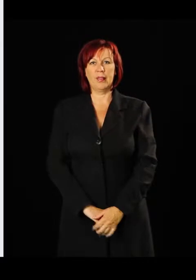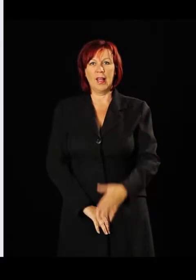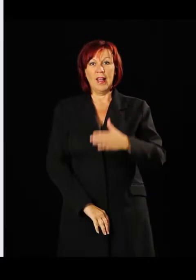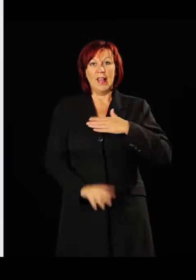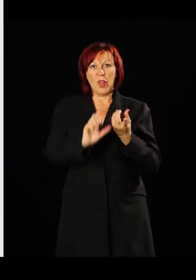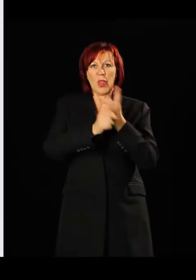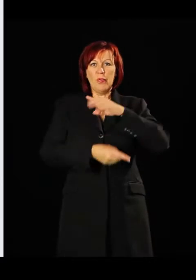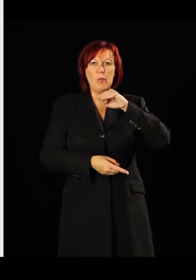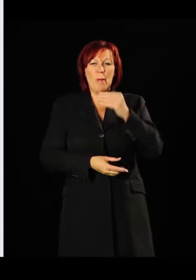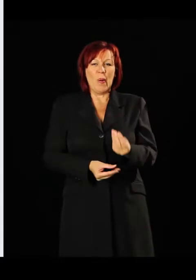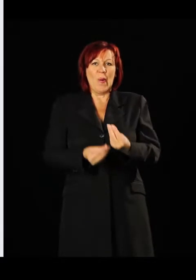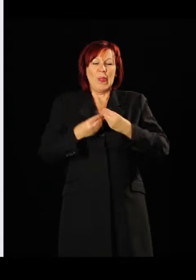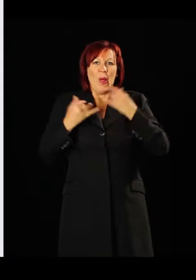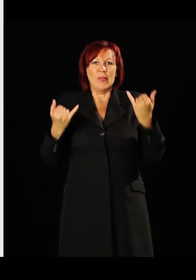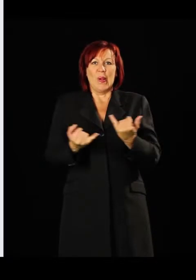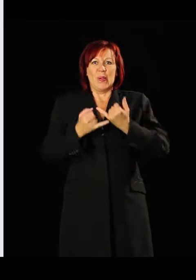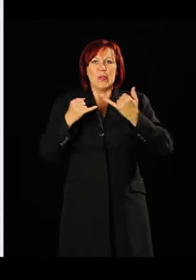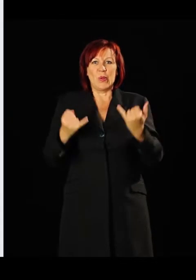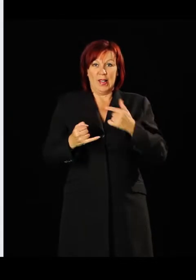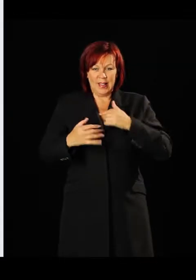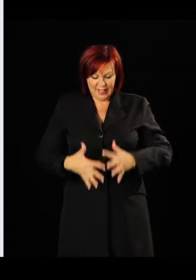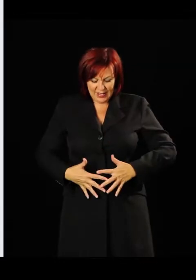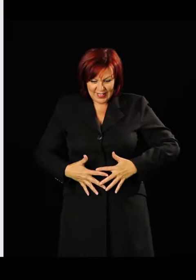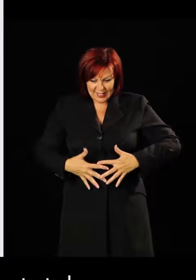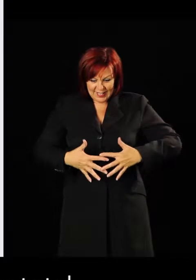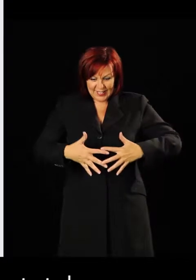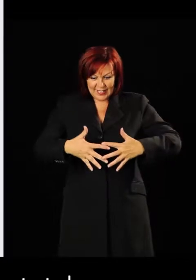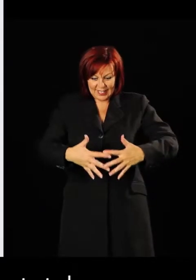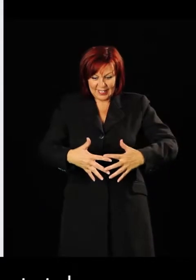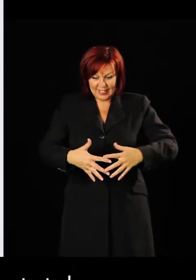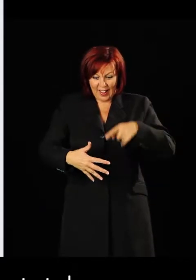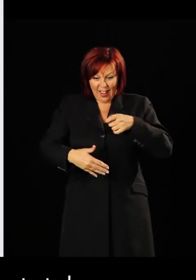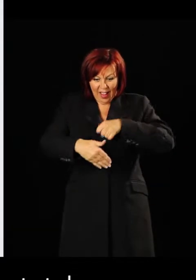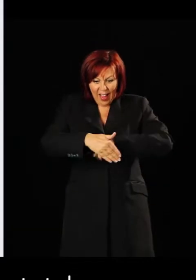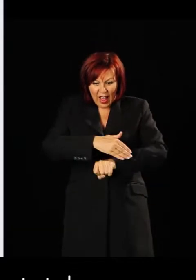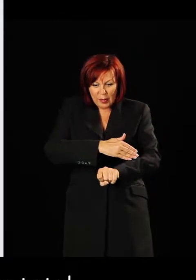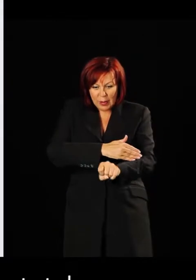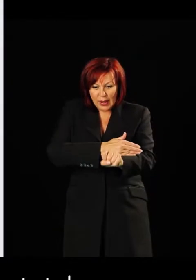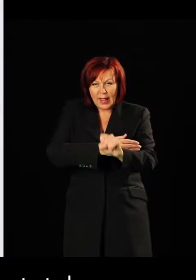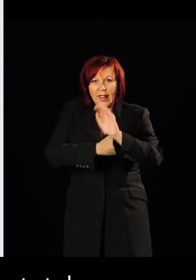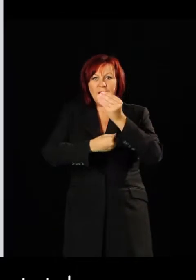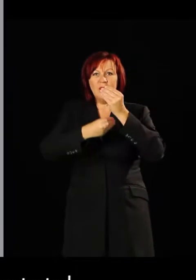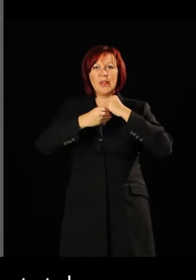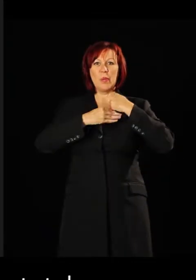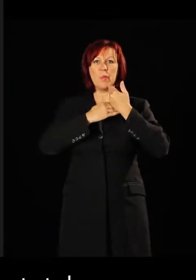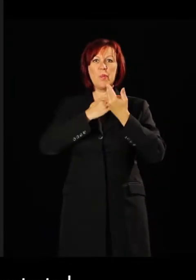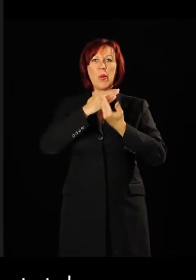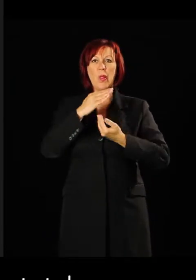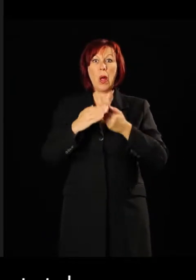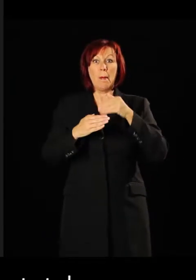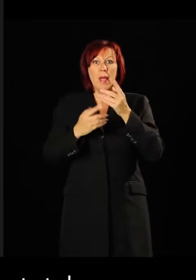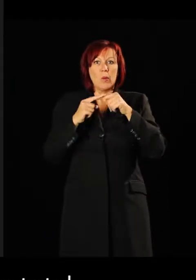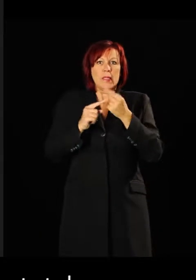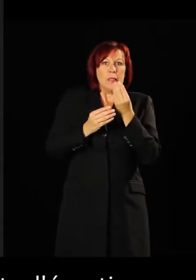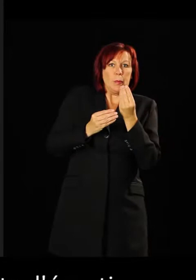Être maman a rempli ma vie depuis la première seconde de ma grossesse. Quand Inès est arrivée, ça a été le bonheur total, mais aussi un peu